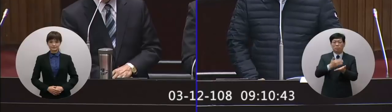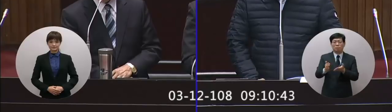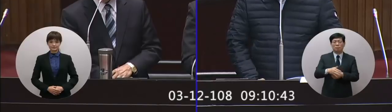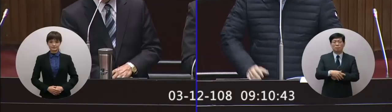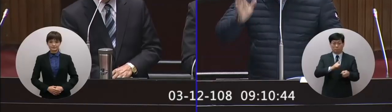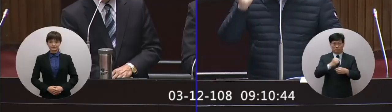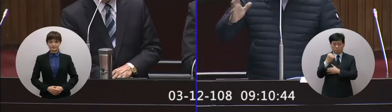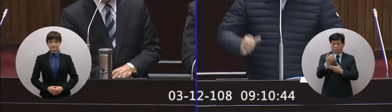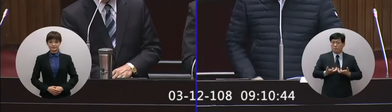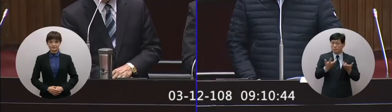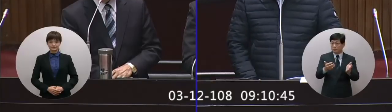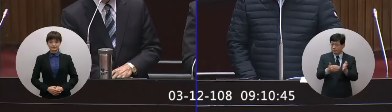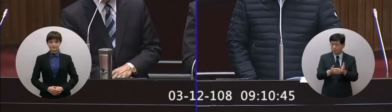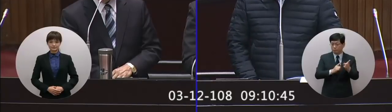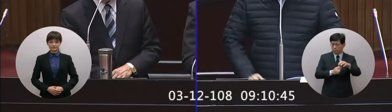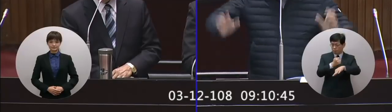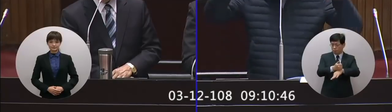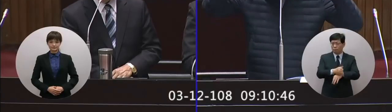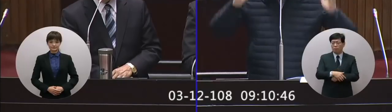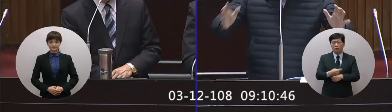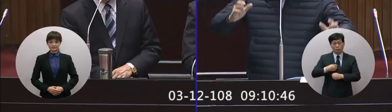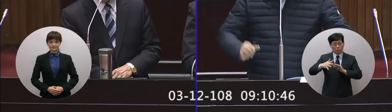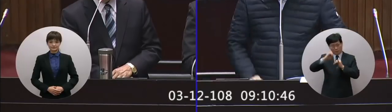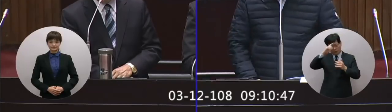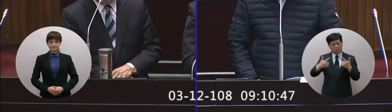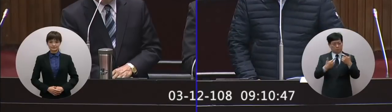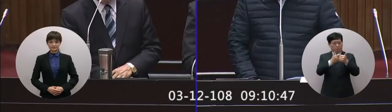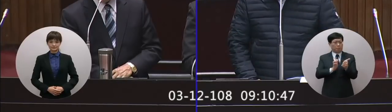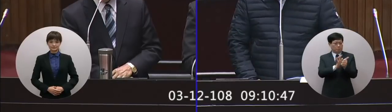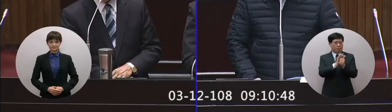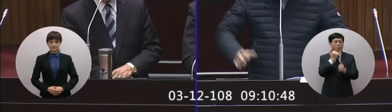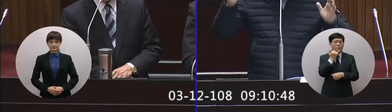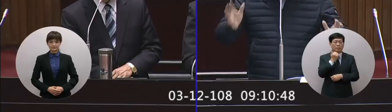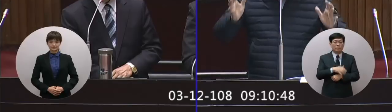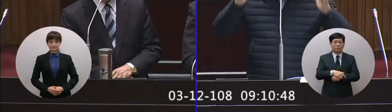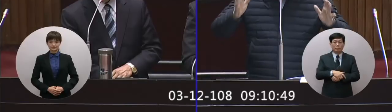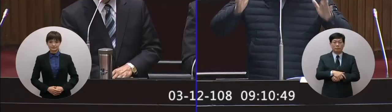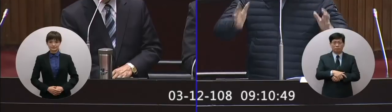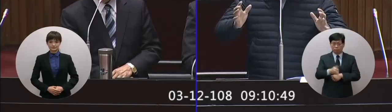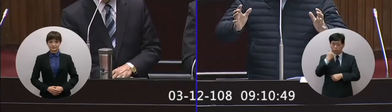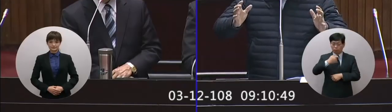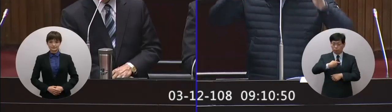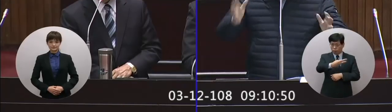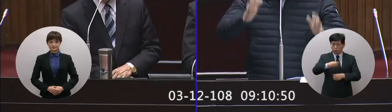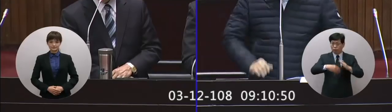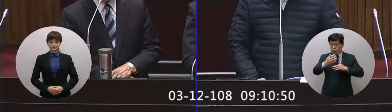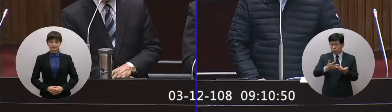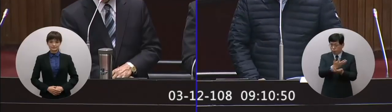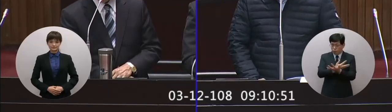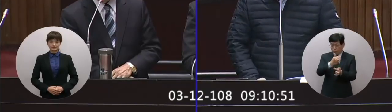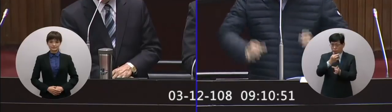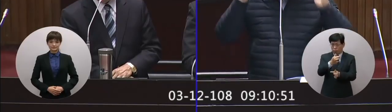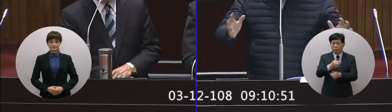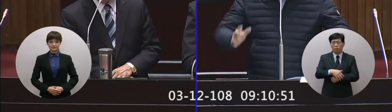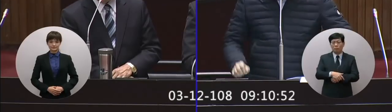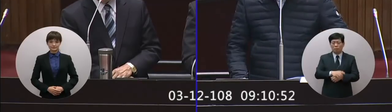你来做，我们国民党来配合你做， 作为朝野和谐的最典型的方